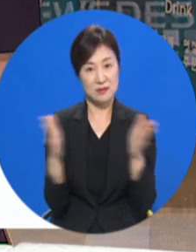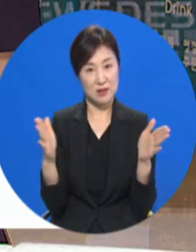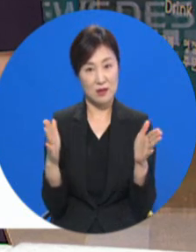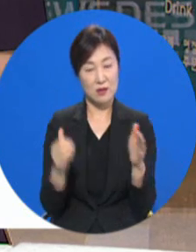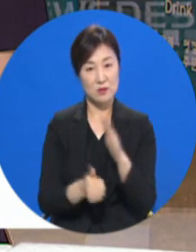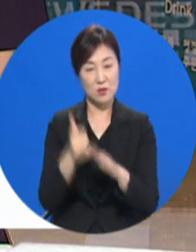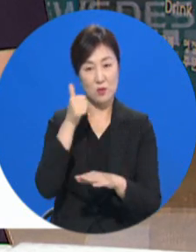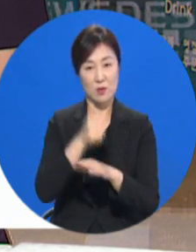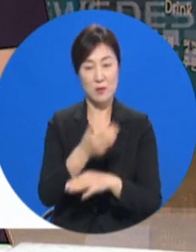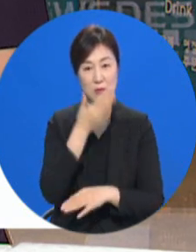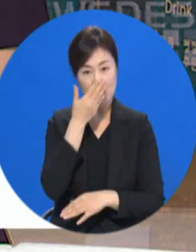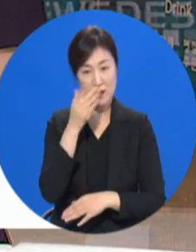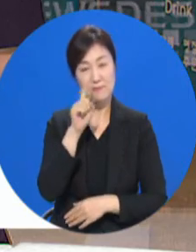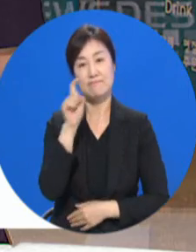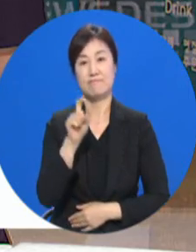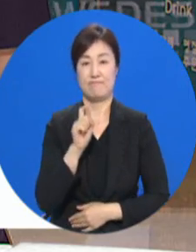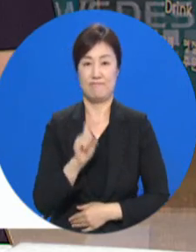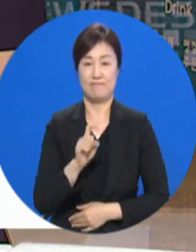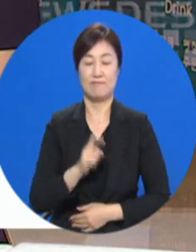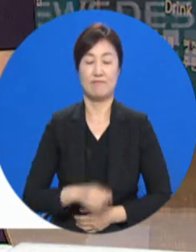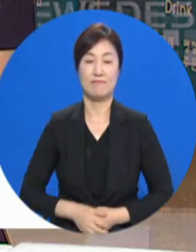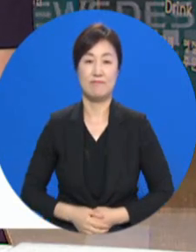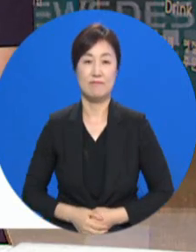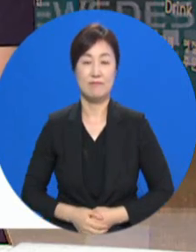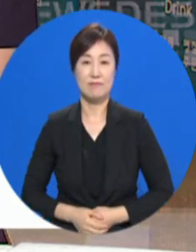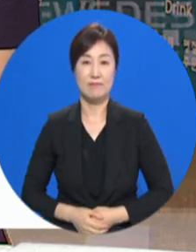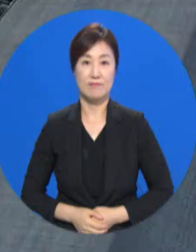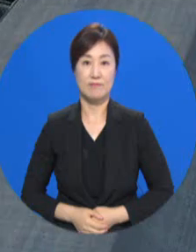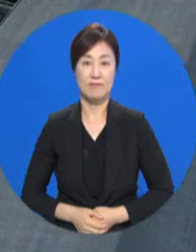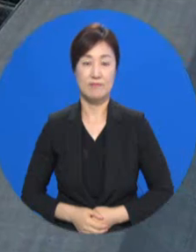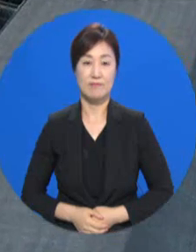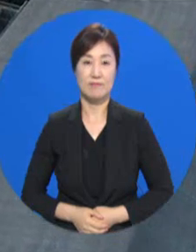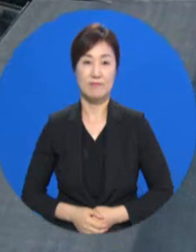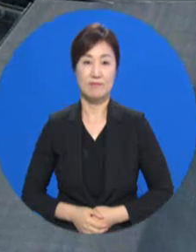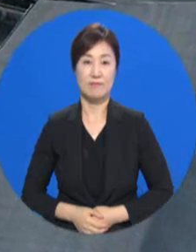수 있을까요? 운영철 기자가 자세한 내용 취재했습니다.